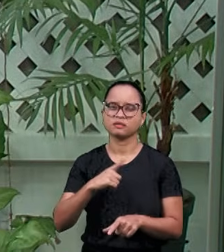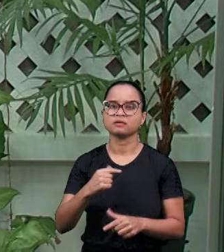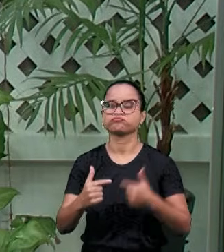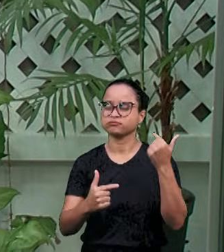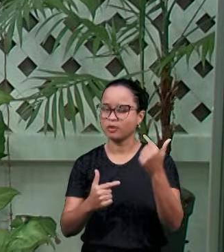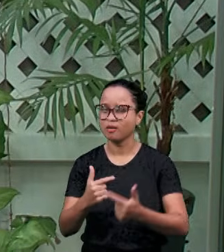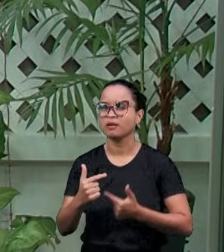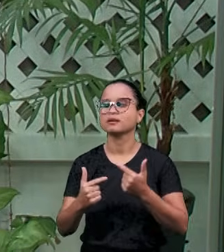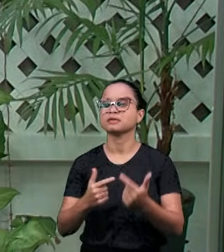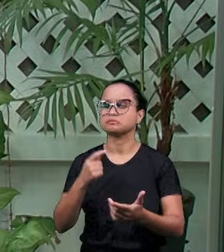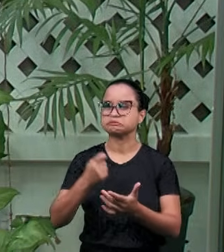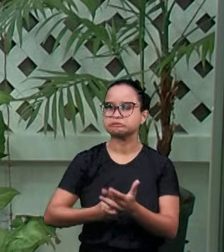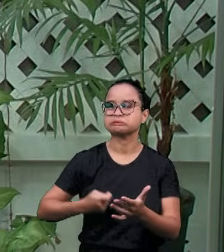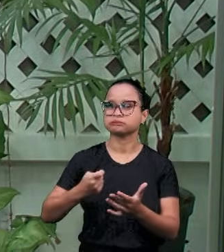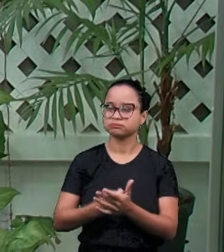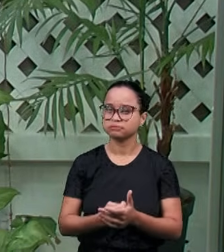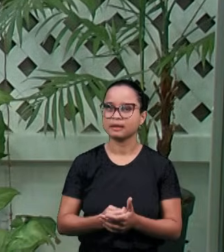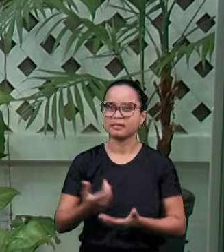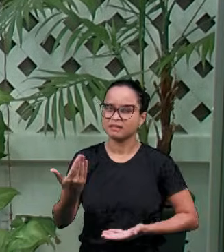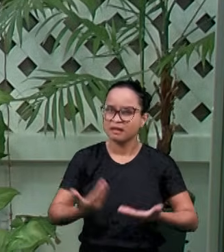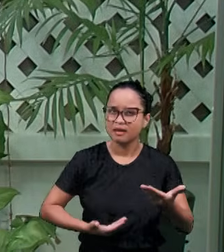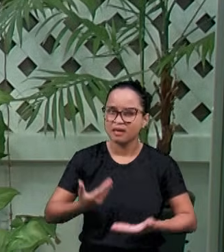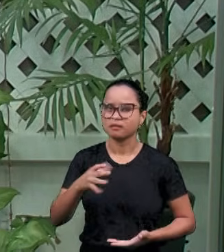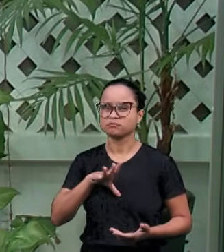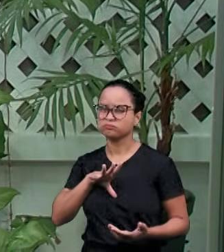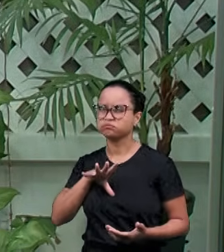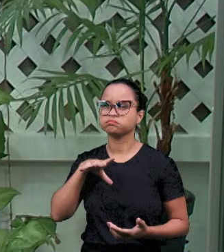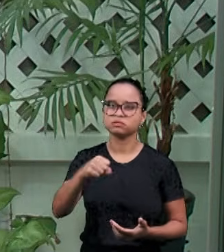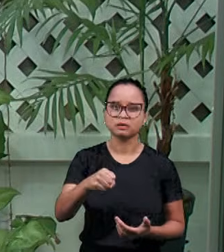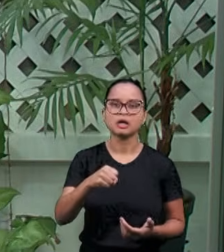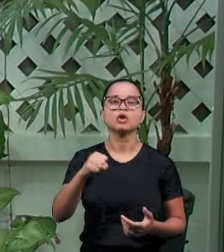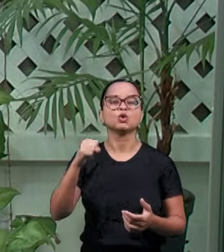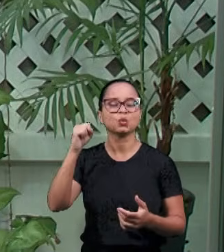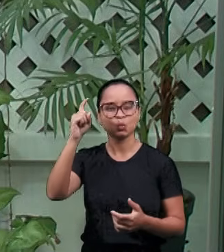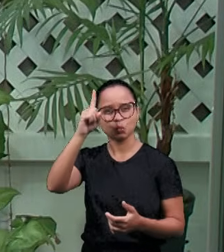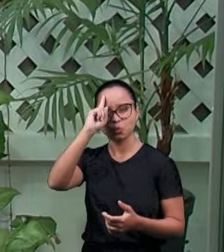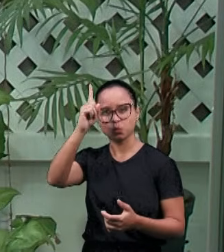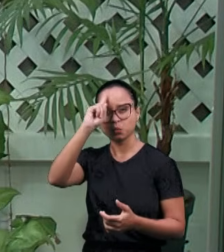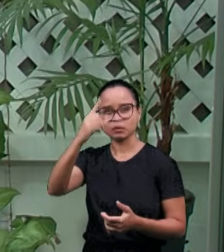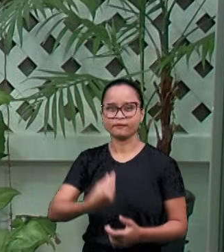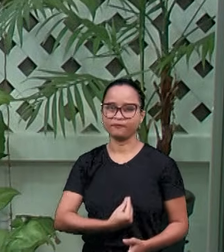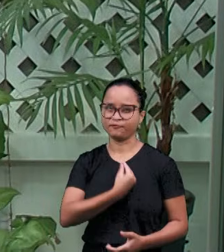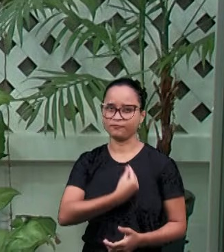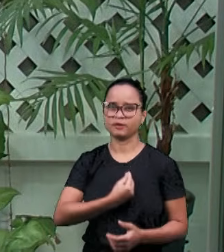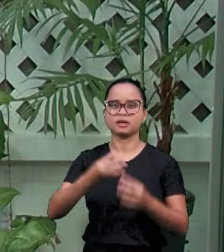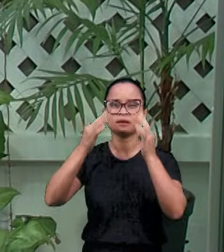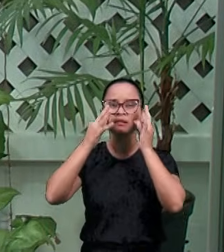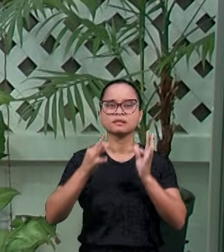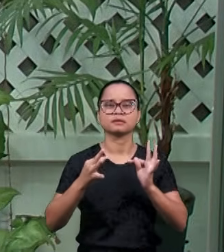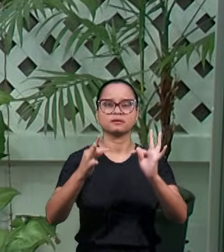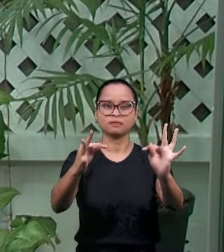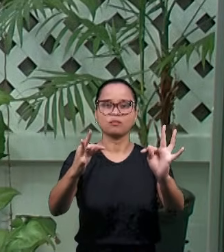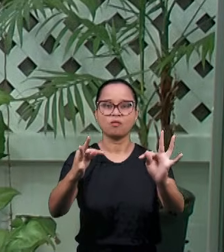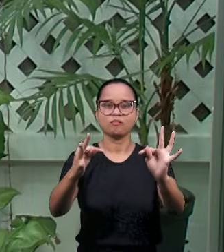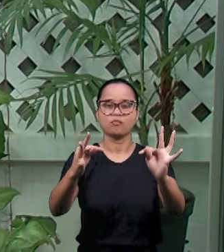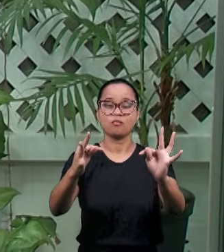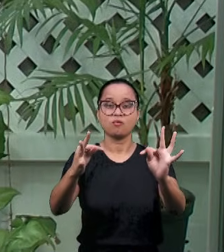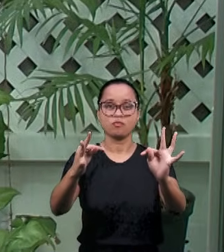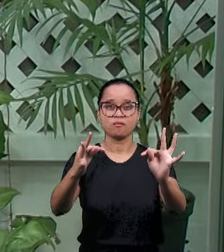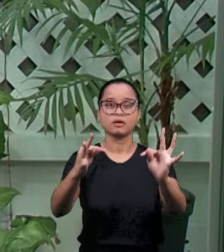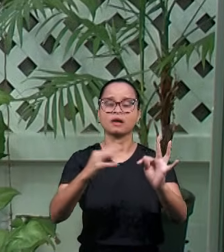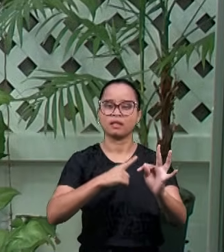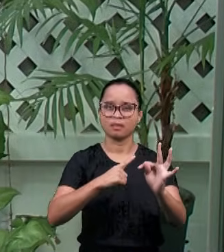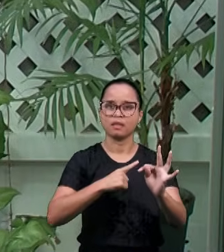qui a bataillé pour l'œuvre dans tous les jours de sa vie, en témoignant où qu'elle